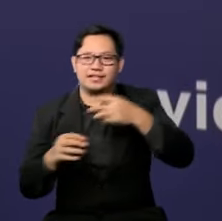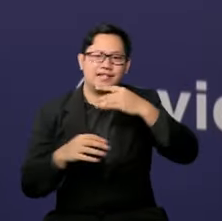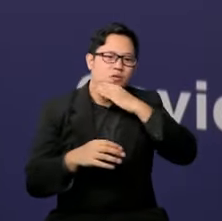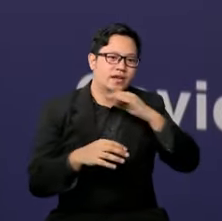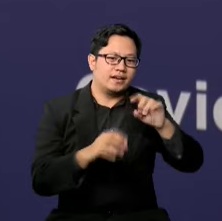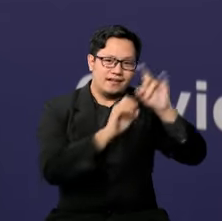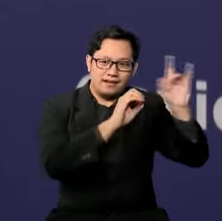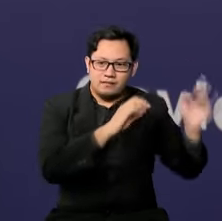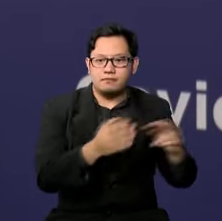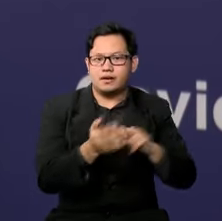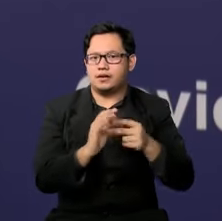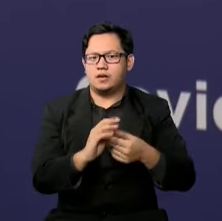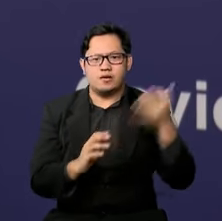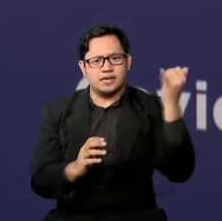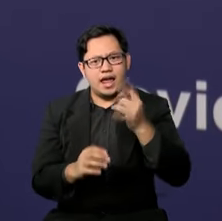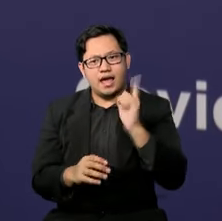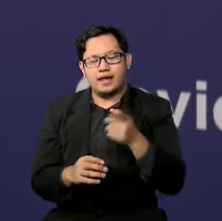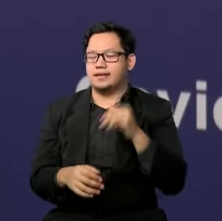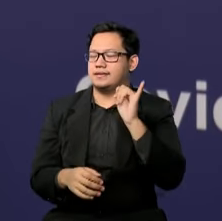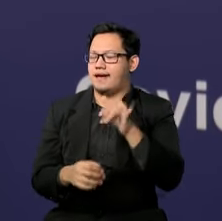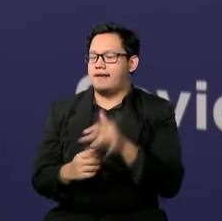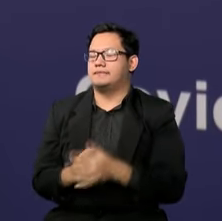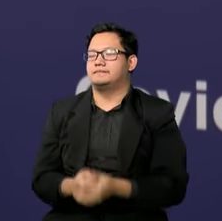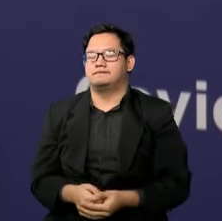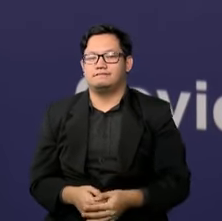betulin silahkan Wifi